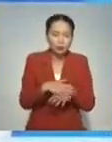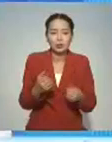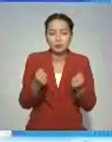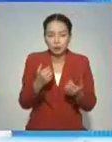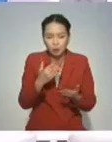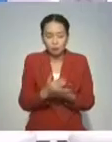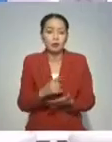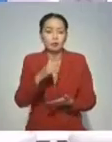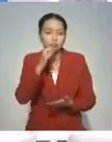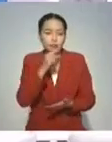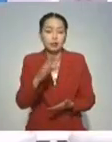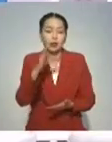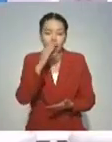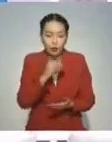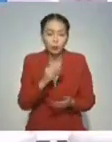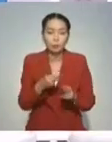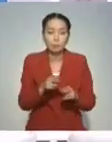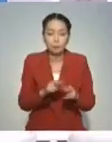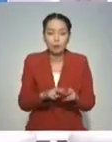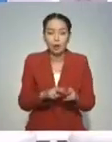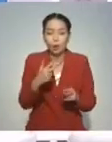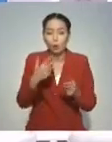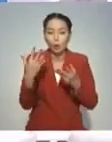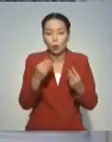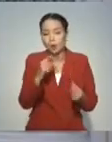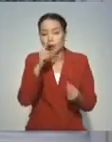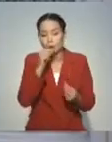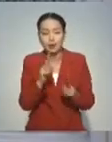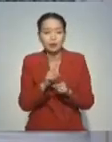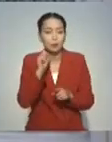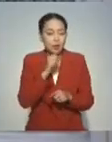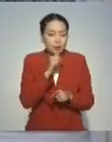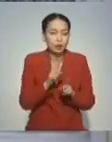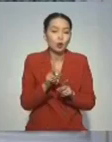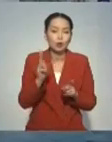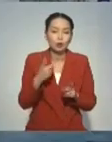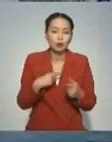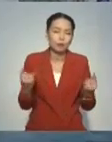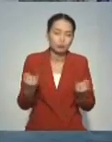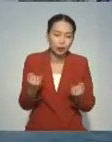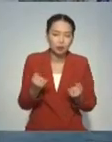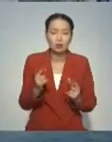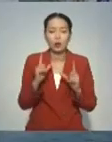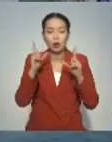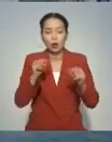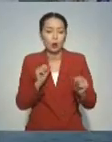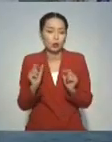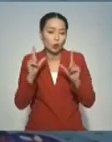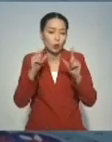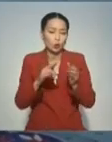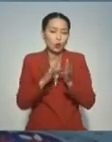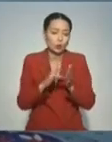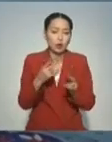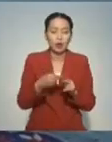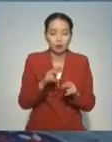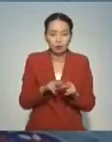ұстау 30 күнге созылатын оразадан жасы келген қариялар мен денсаулығы нашар жандар. Сапарға шыққан жолаушылар босатылады.